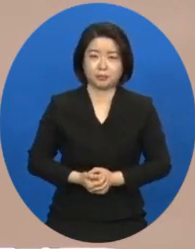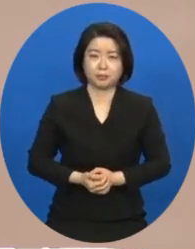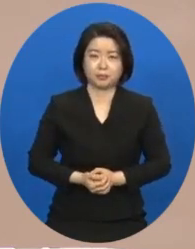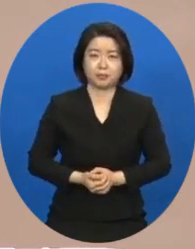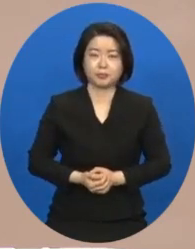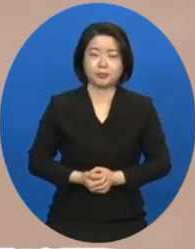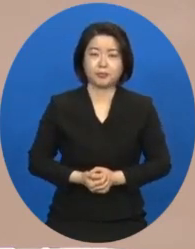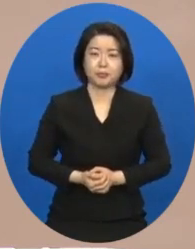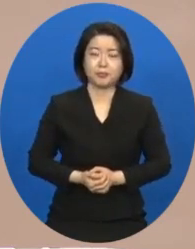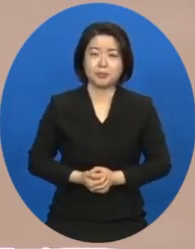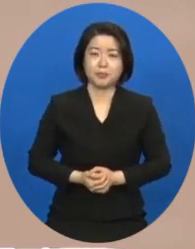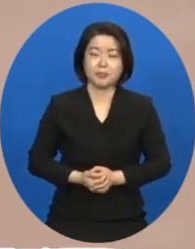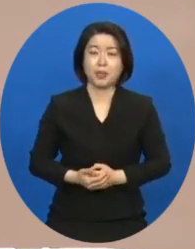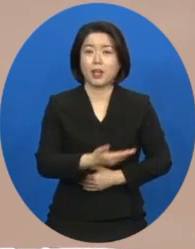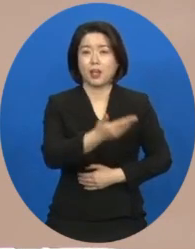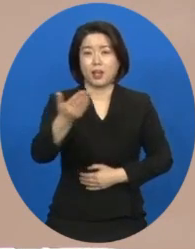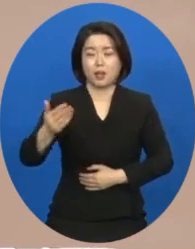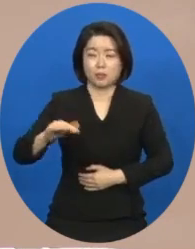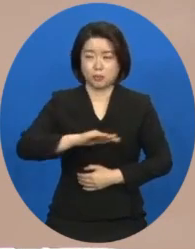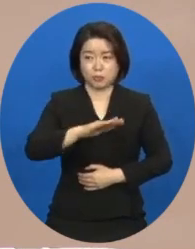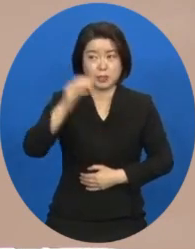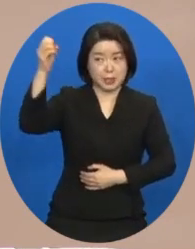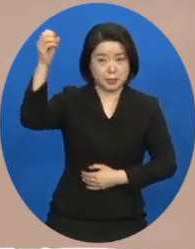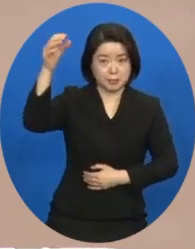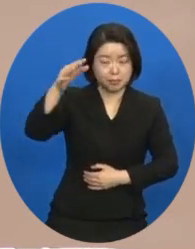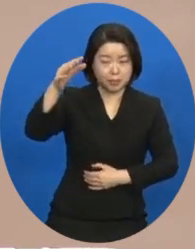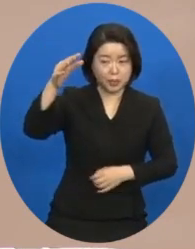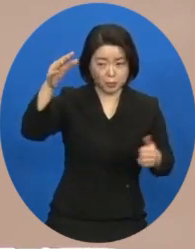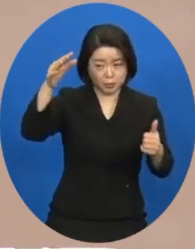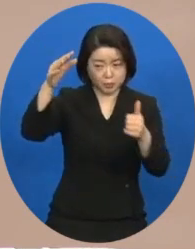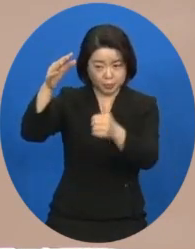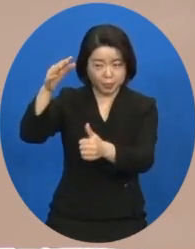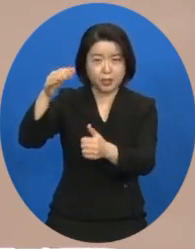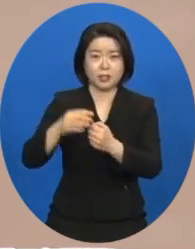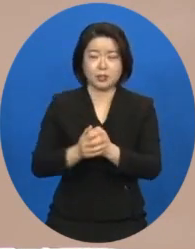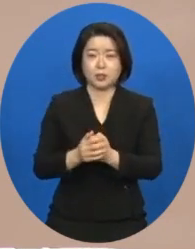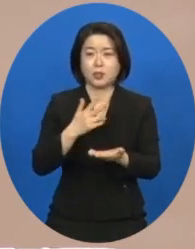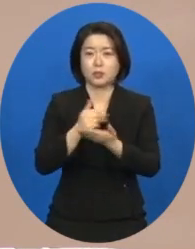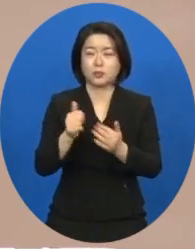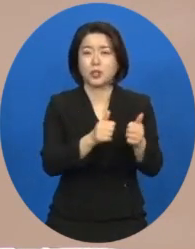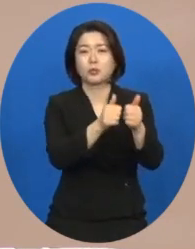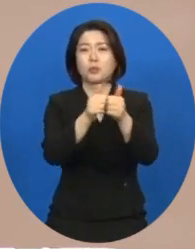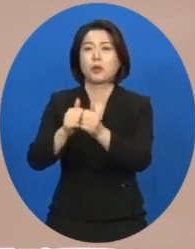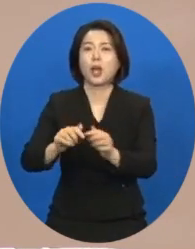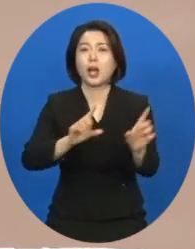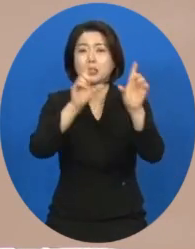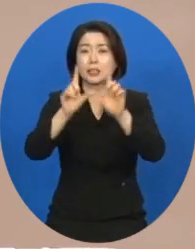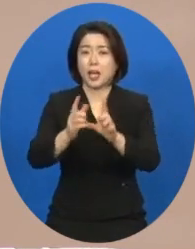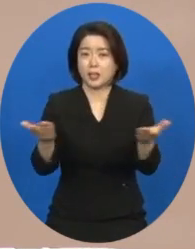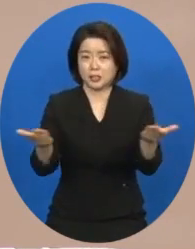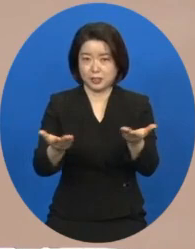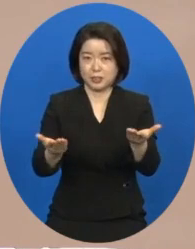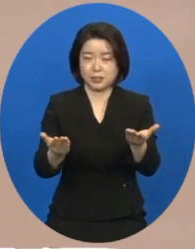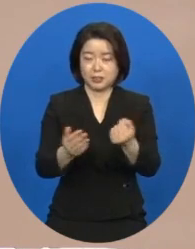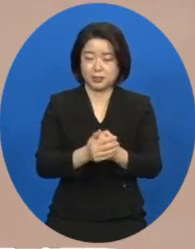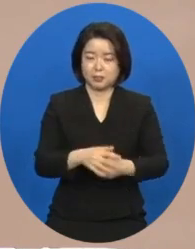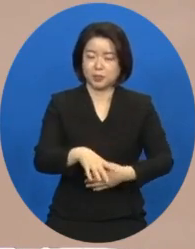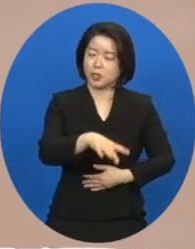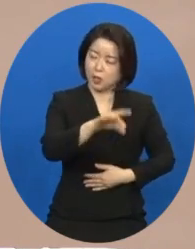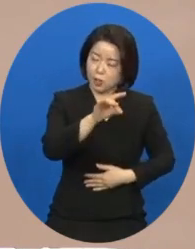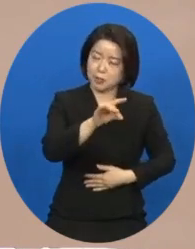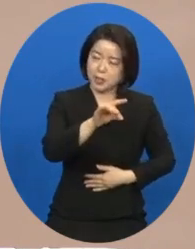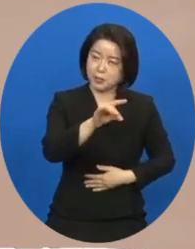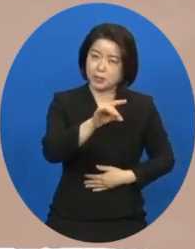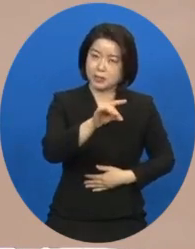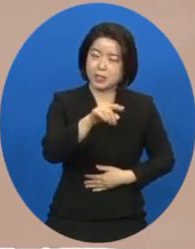여러분, 우리가 빛 가운데 나가서 주님과 동행하며 사는 일은 처음에는